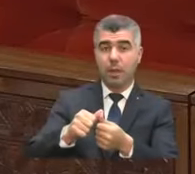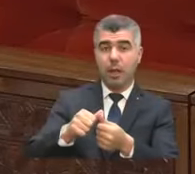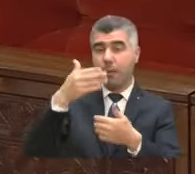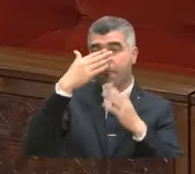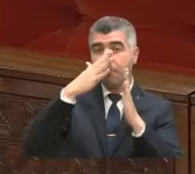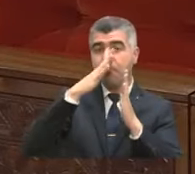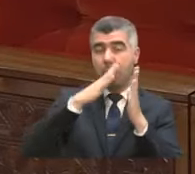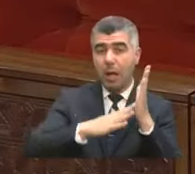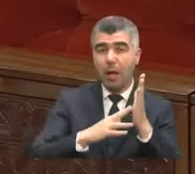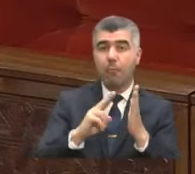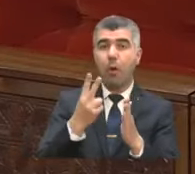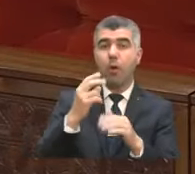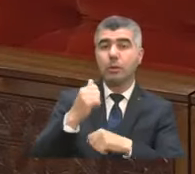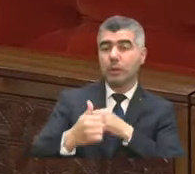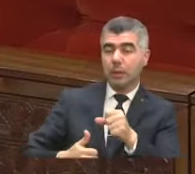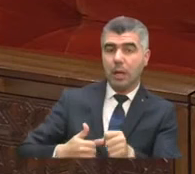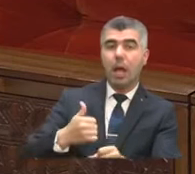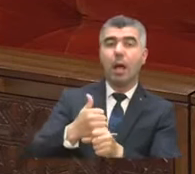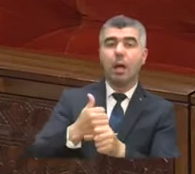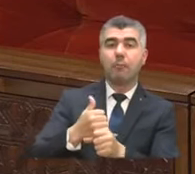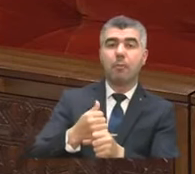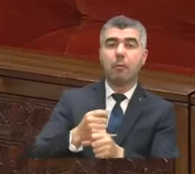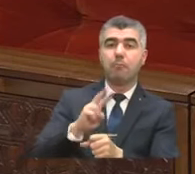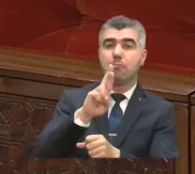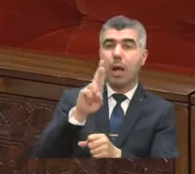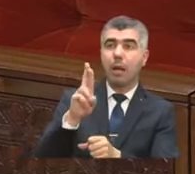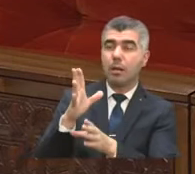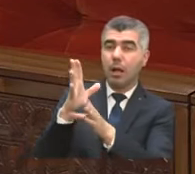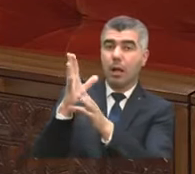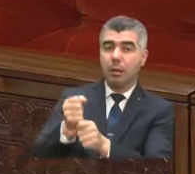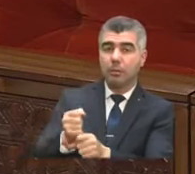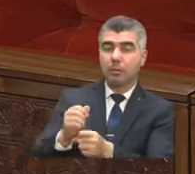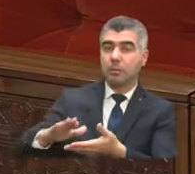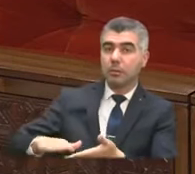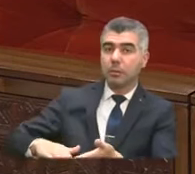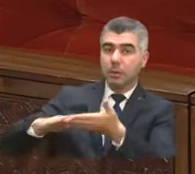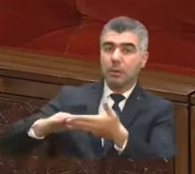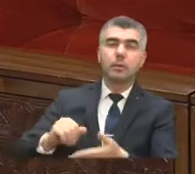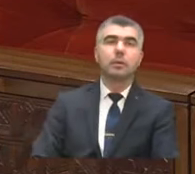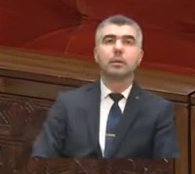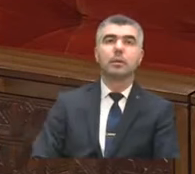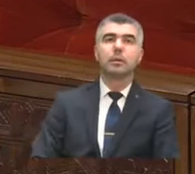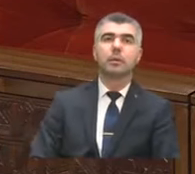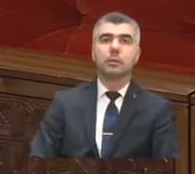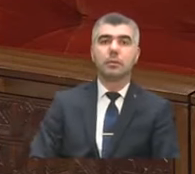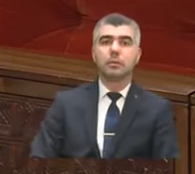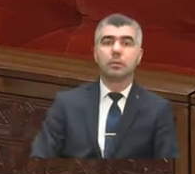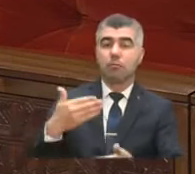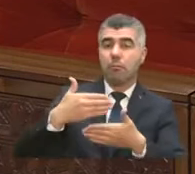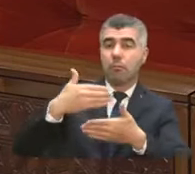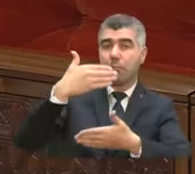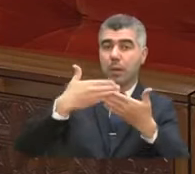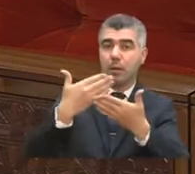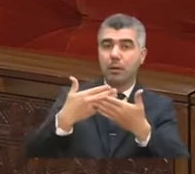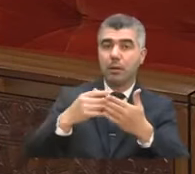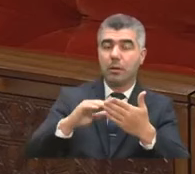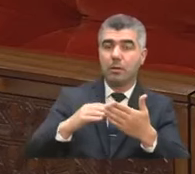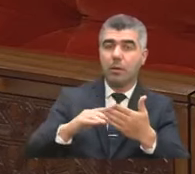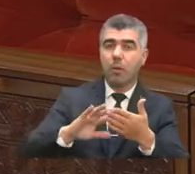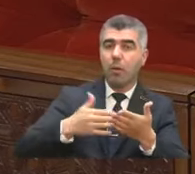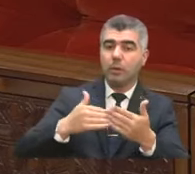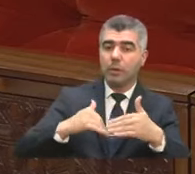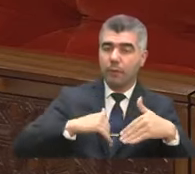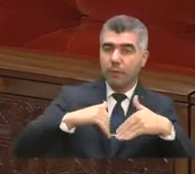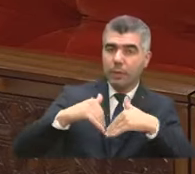طورت خلال 20 سنة الماضية تحت القيادة الرشيدة لصاحب الجلالة الملك محمد السادس نصره الله بنية تحتية للنقل